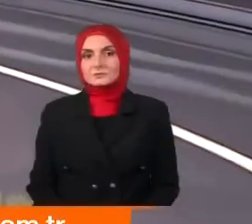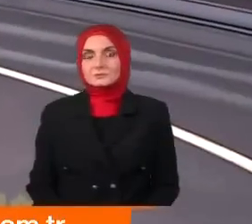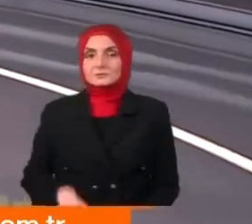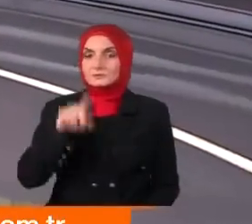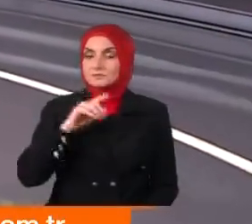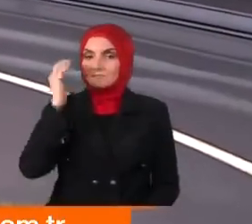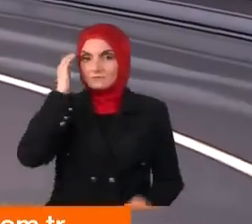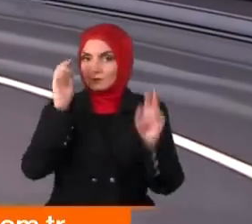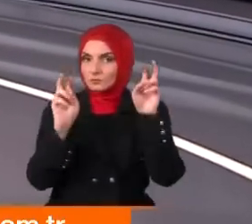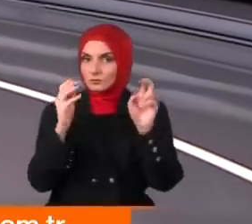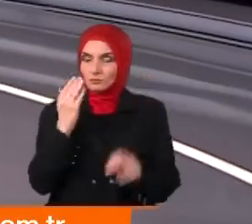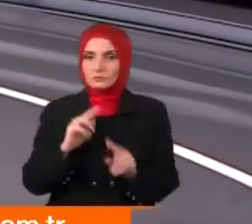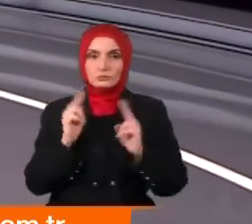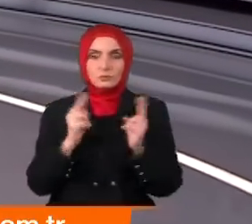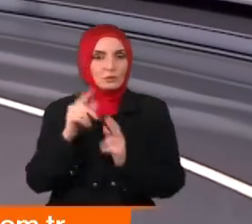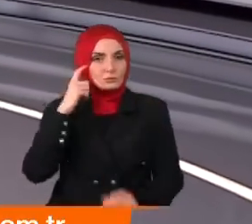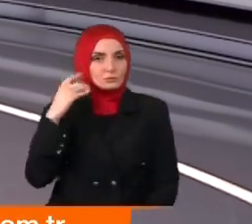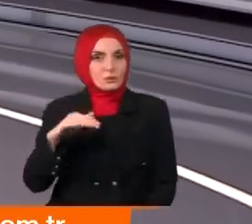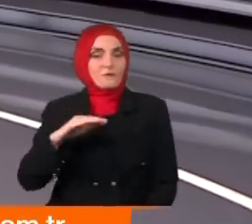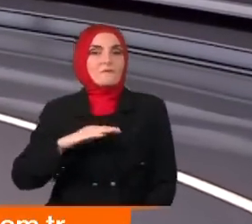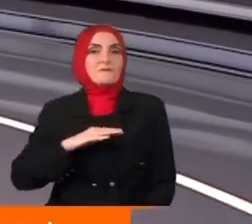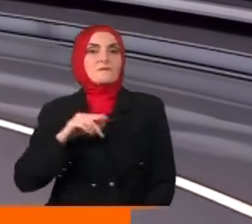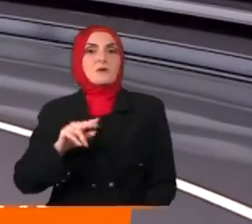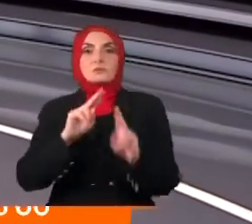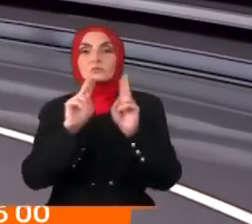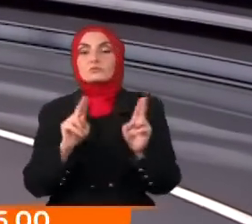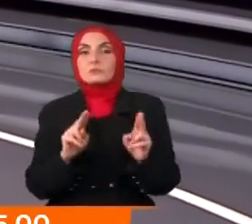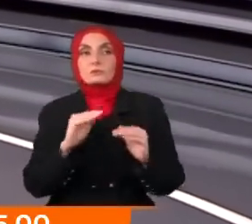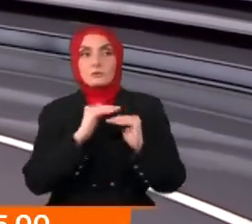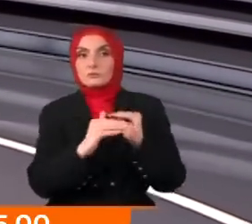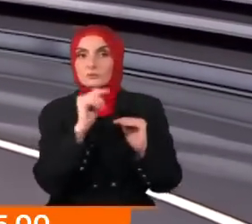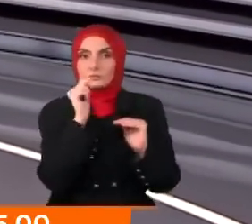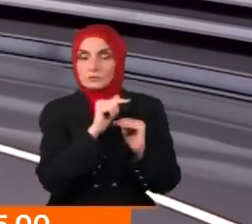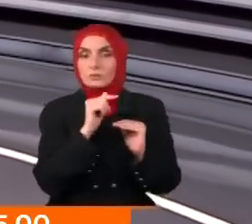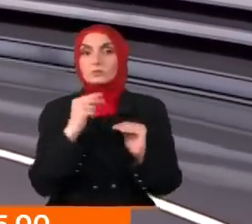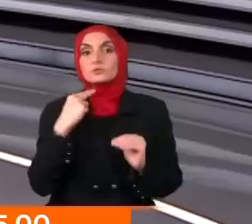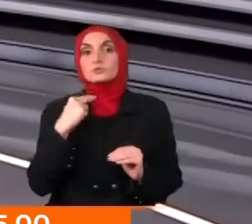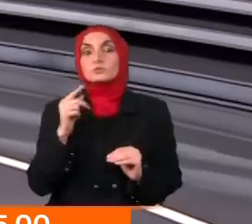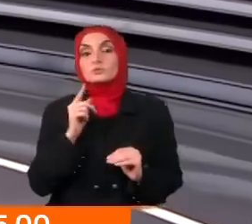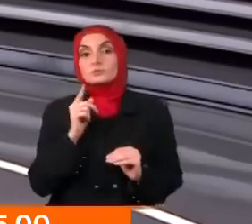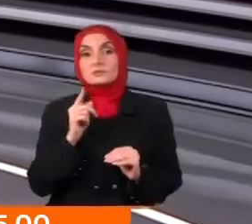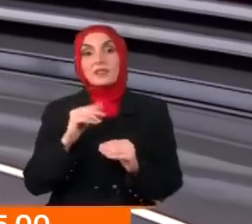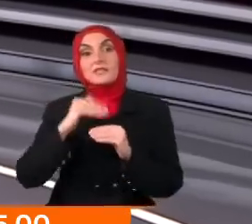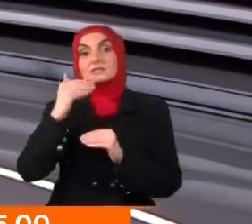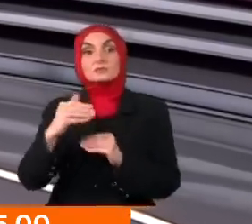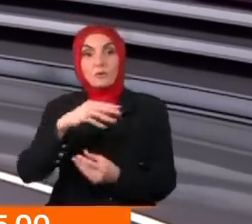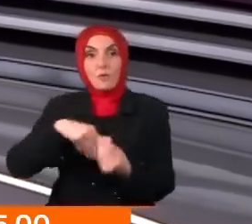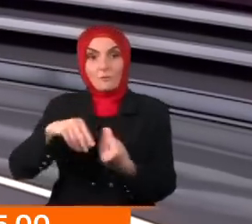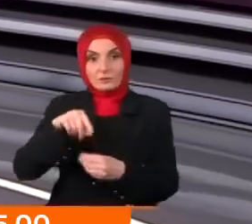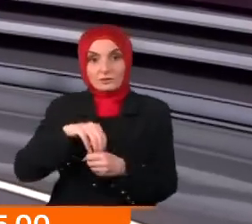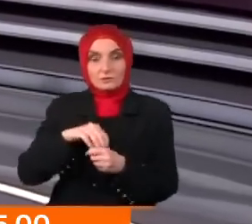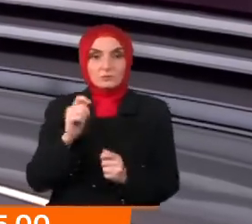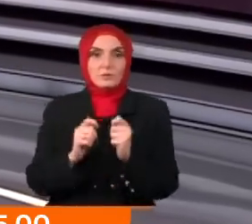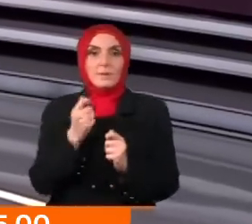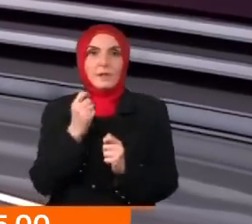Ve günün manşeti, dünya şokta, uluslararası toplum tarafından Rusya'nın dış operasyonlarda kullandığı paralı asker grubu olarak bilinen